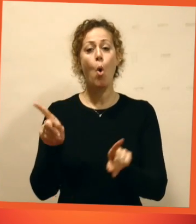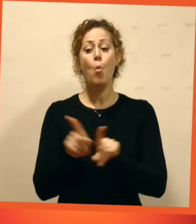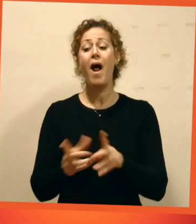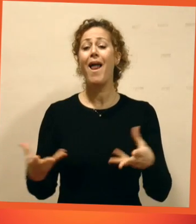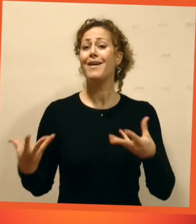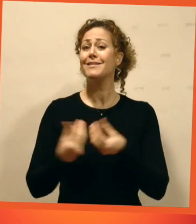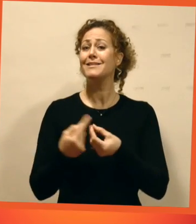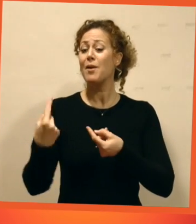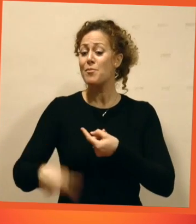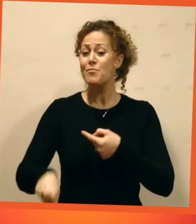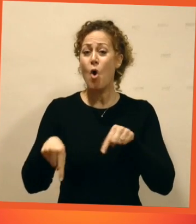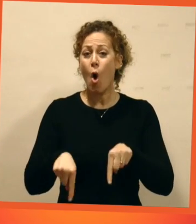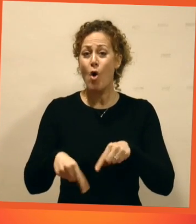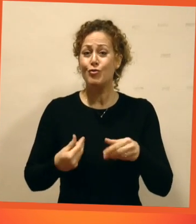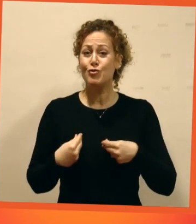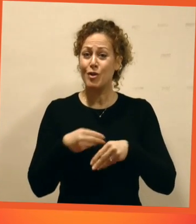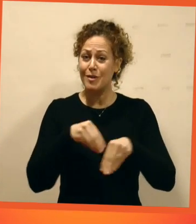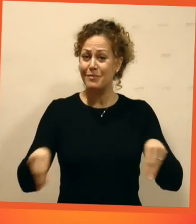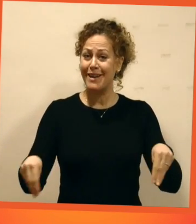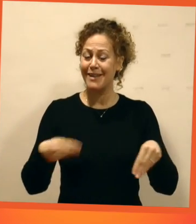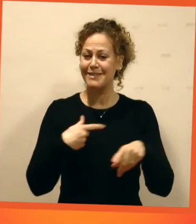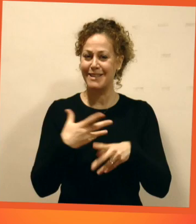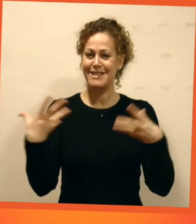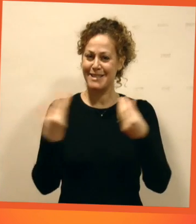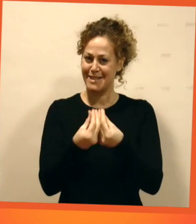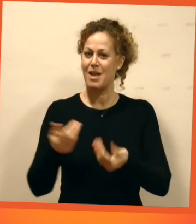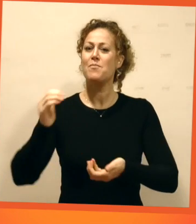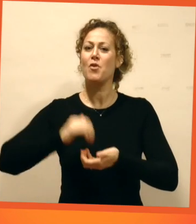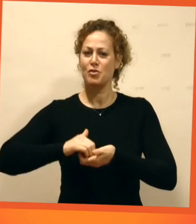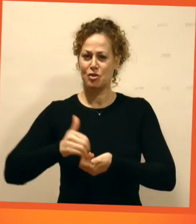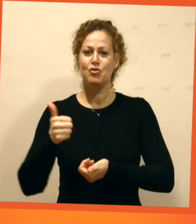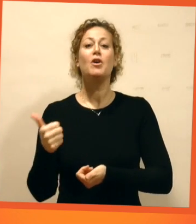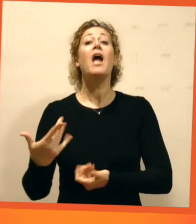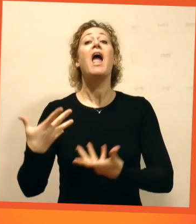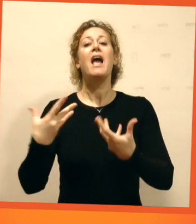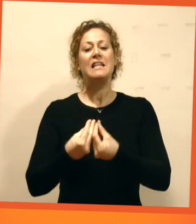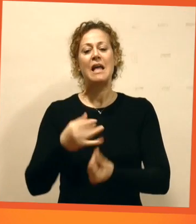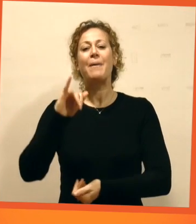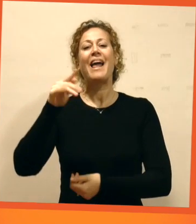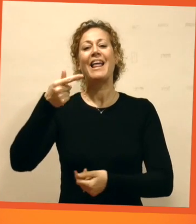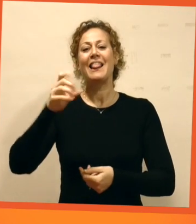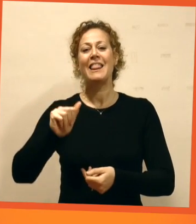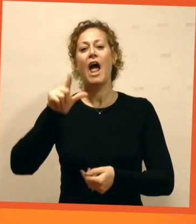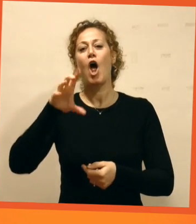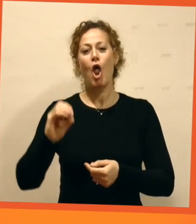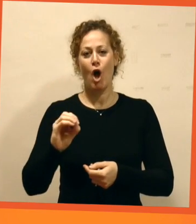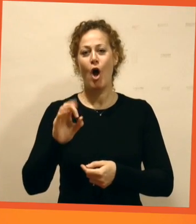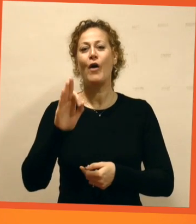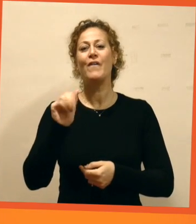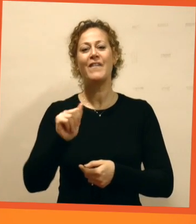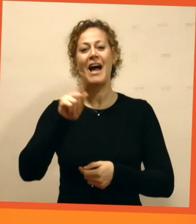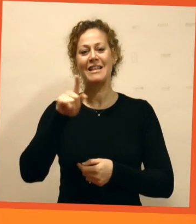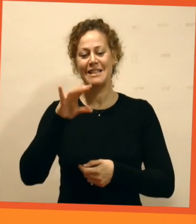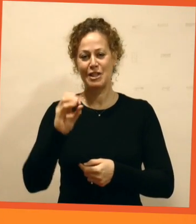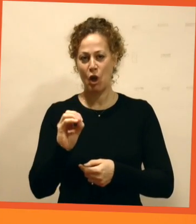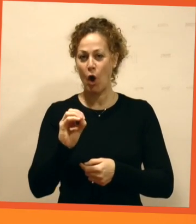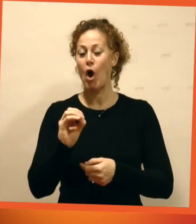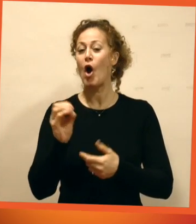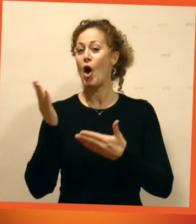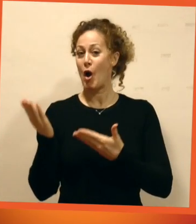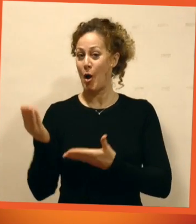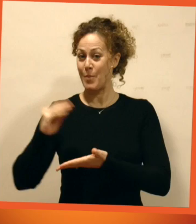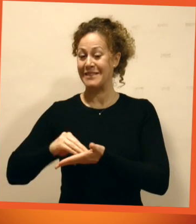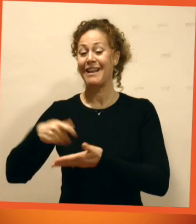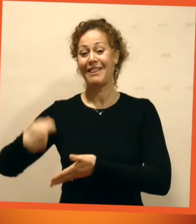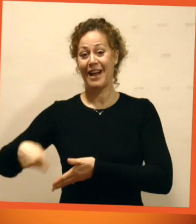all'Associazione Teatrazione, di cui abbiamo ospite il presidente Italo Fazio. Buondì. Buongiorno. E poi abbiamo Sandra